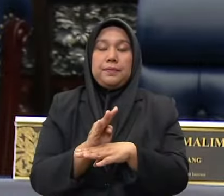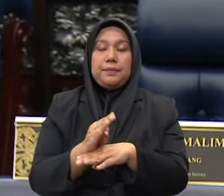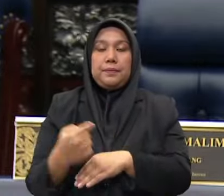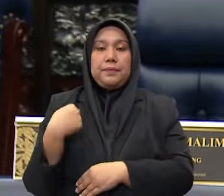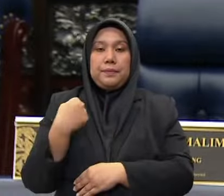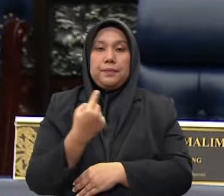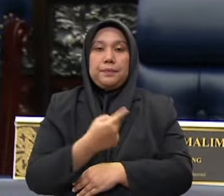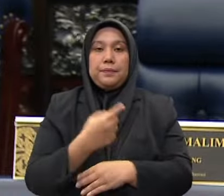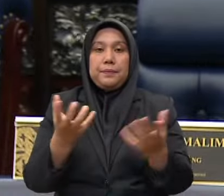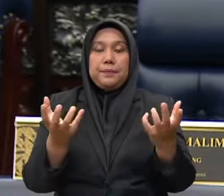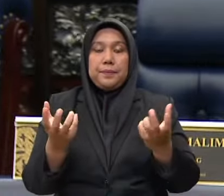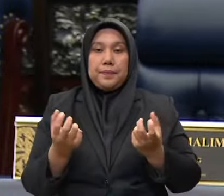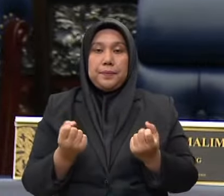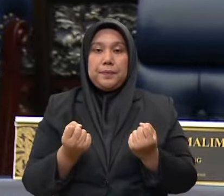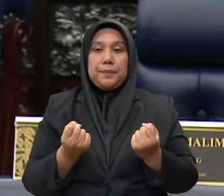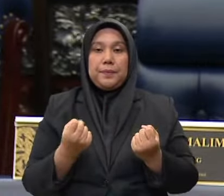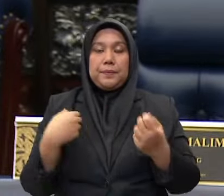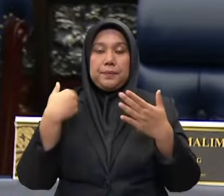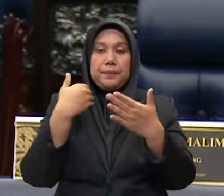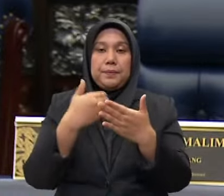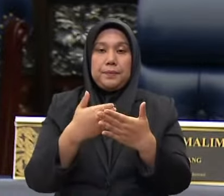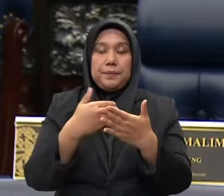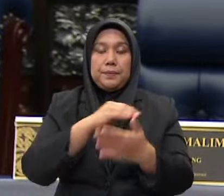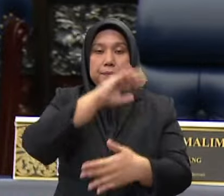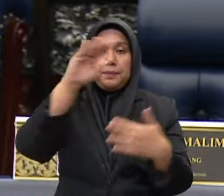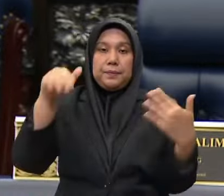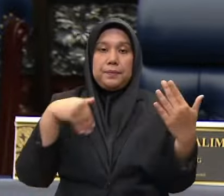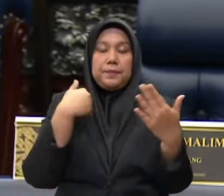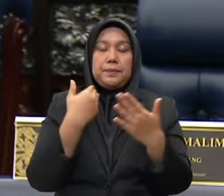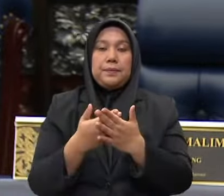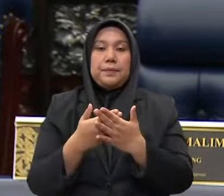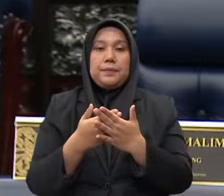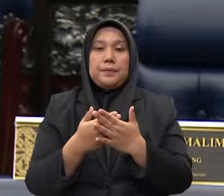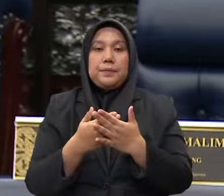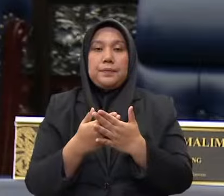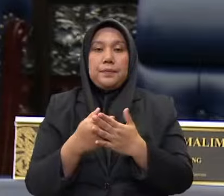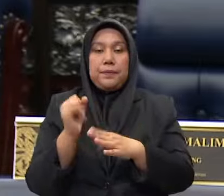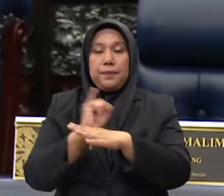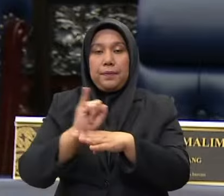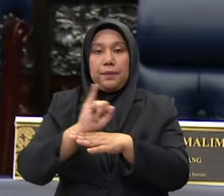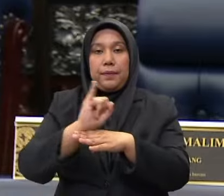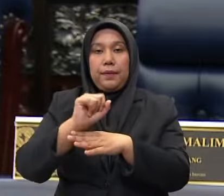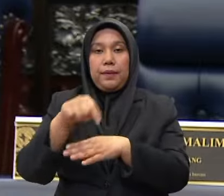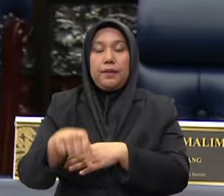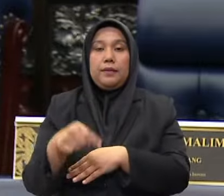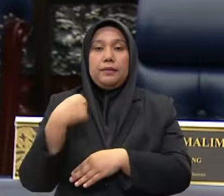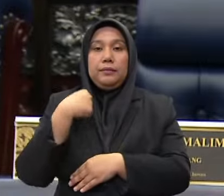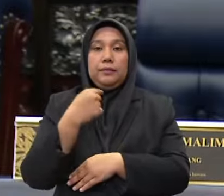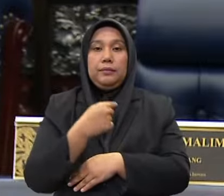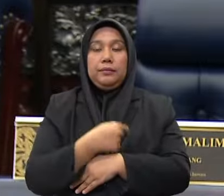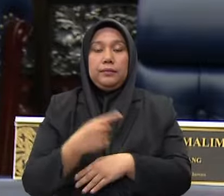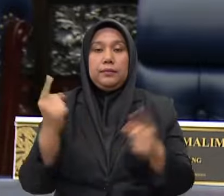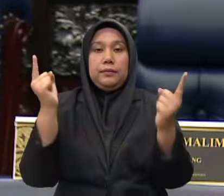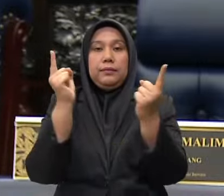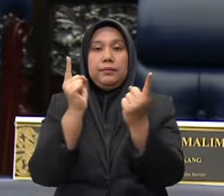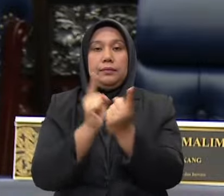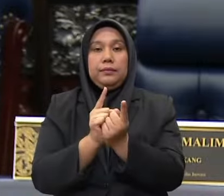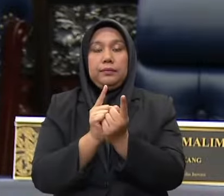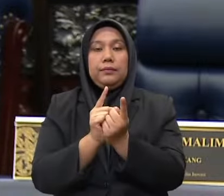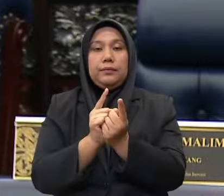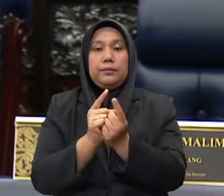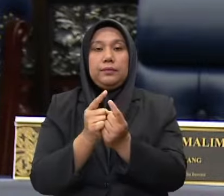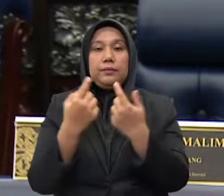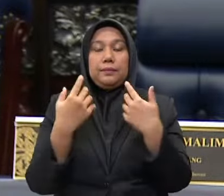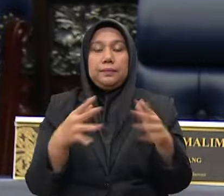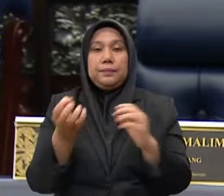kita mahu ada pendekatan yang menyeluruh dalam industri ini dan kita akan ada pertemuan sebagaimana saya ada